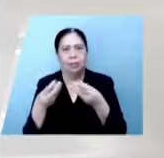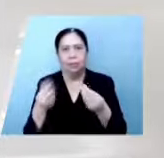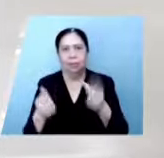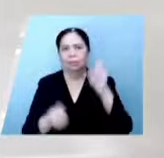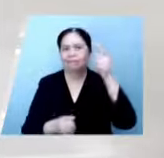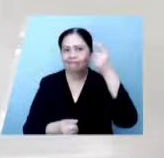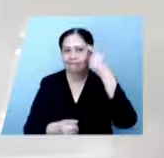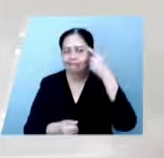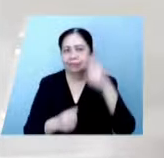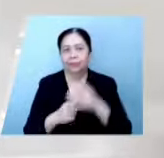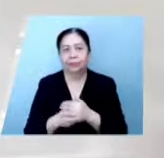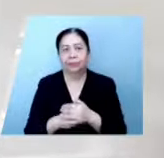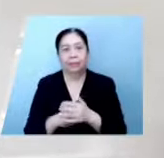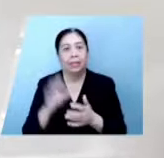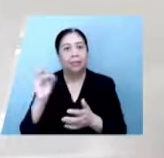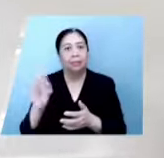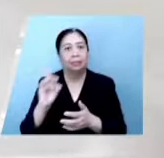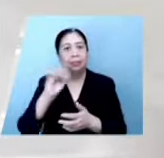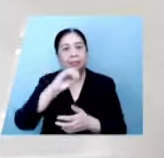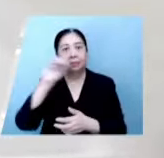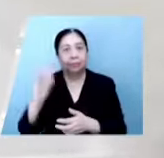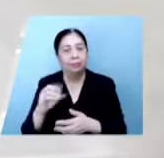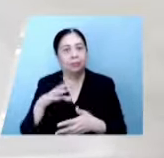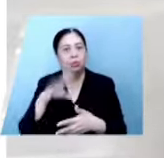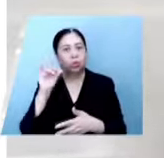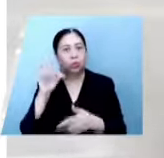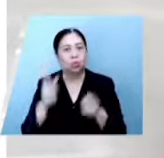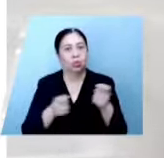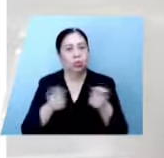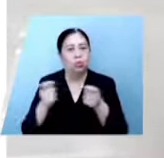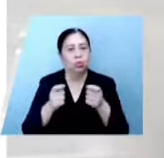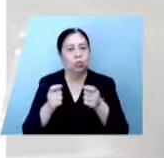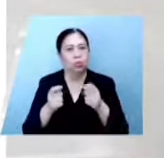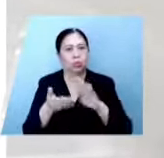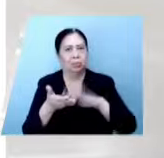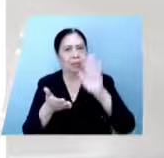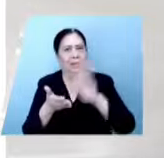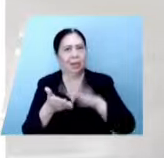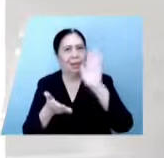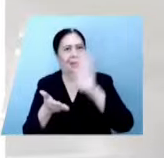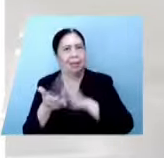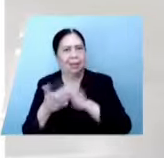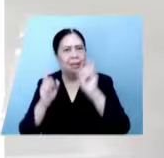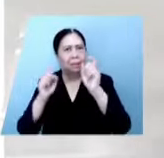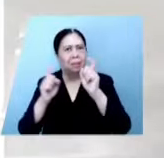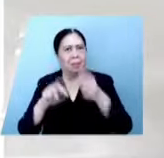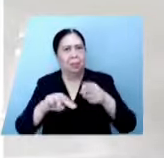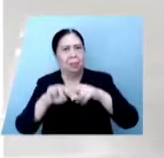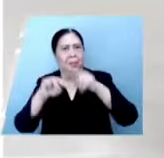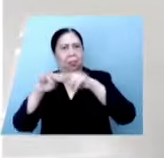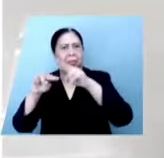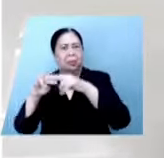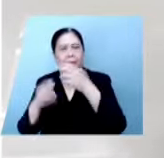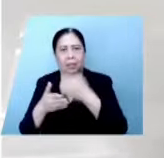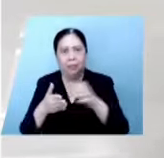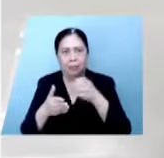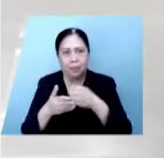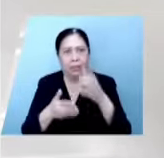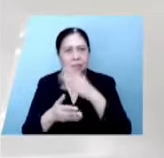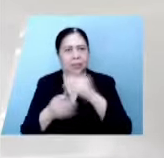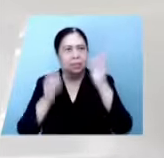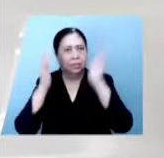administrasyon. 70% ang pumili sa pag-control sa inflation o yung bilis ng pagmahal ng mga bilihin at serbisyo sa